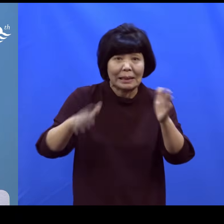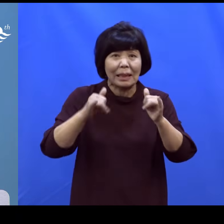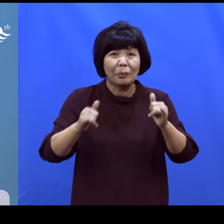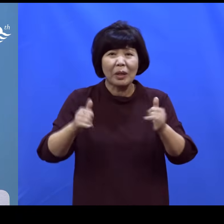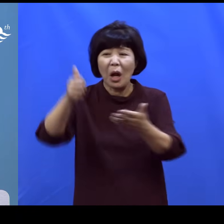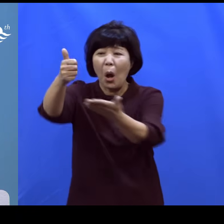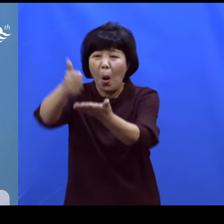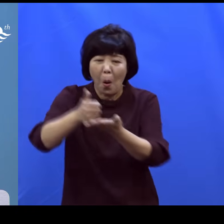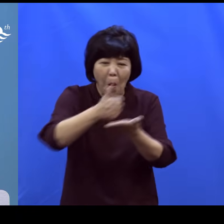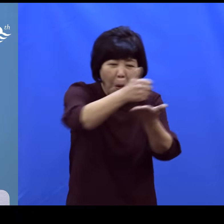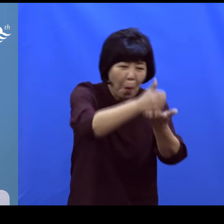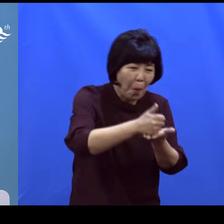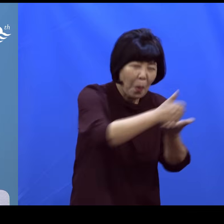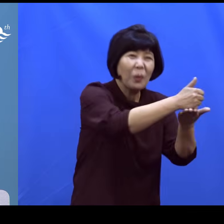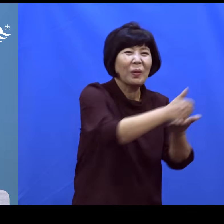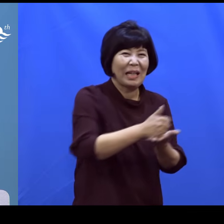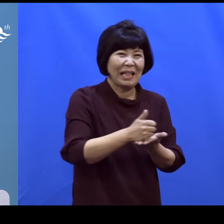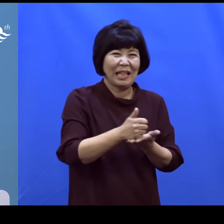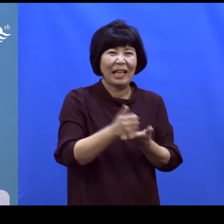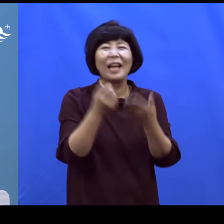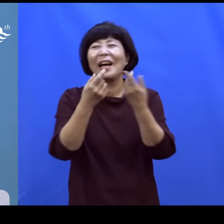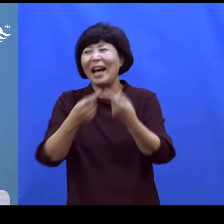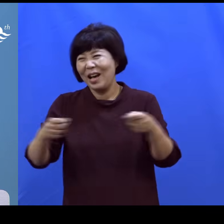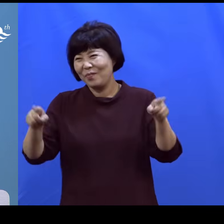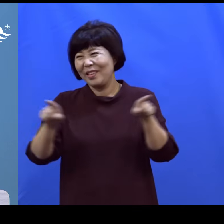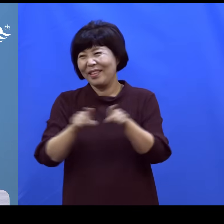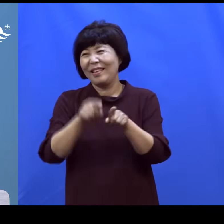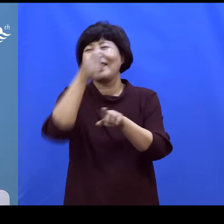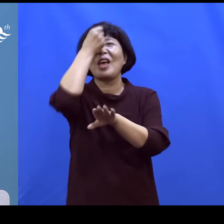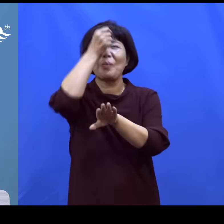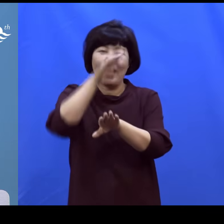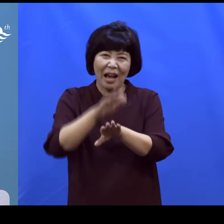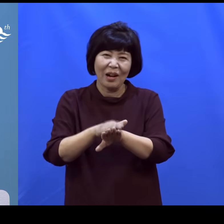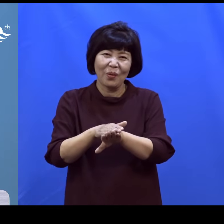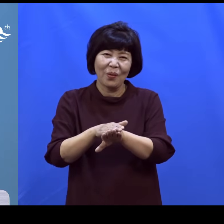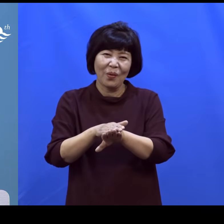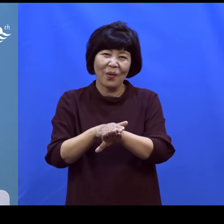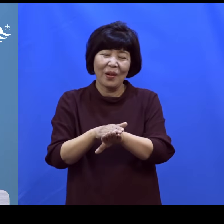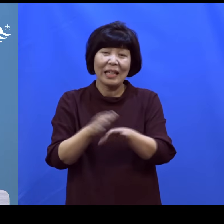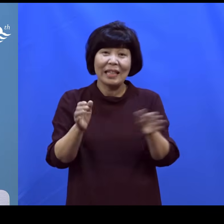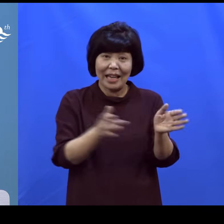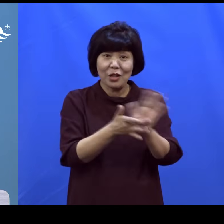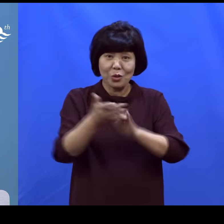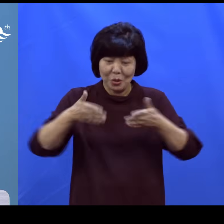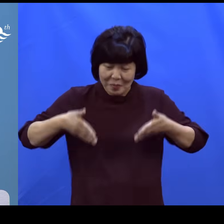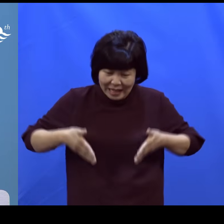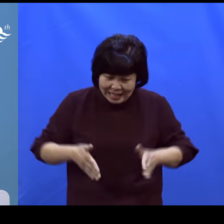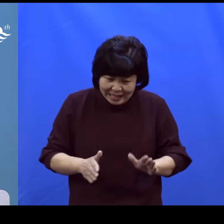돼요. 그래서 그들과 함께 그들에게 탄생 소식을 알려주는 거예요.